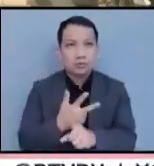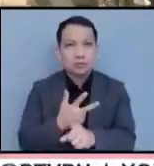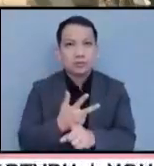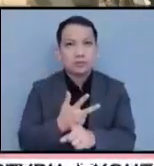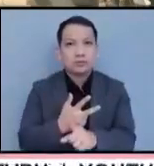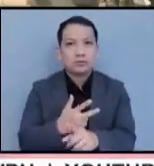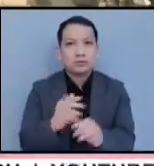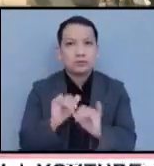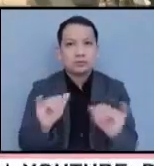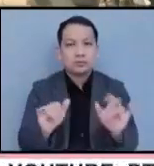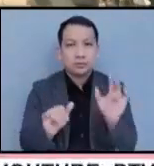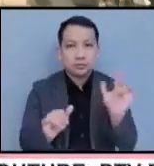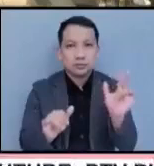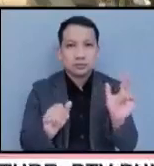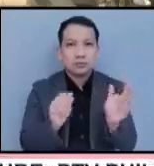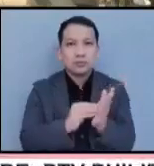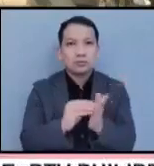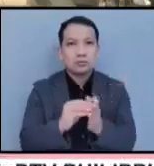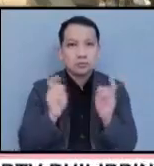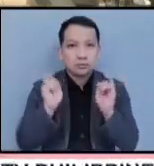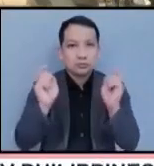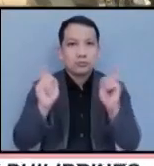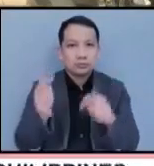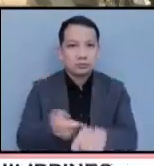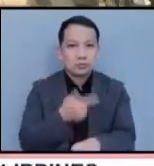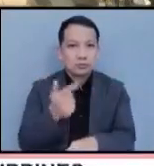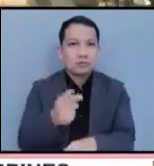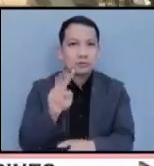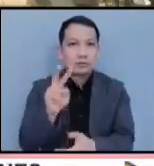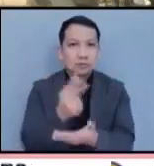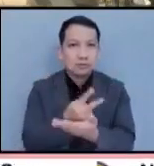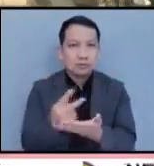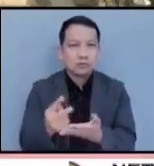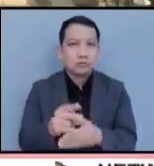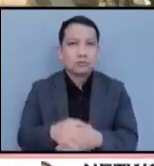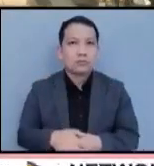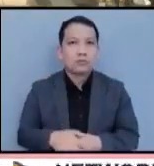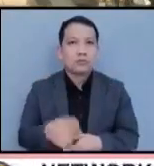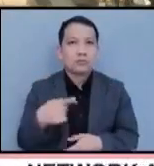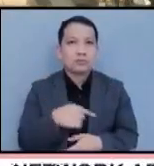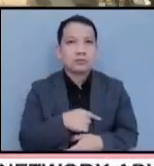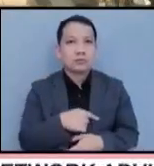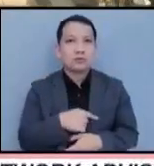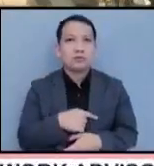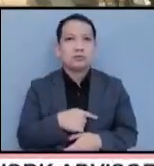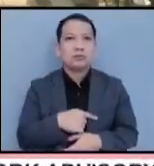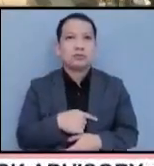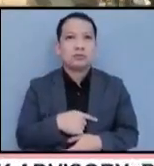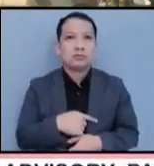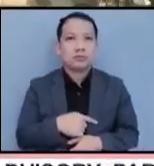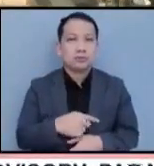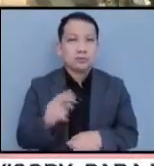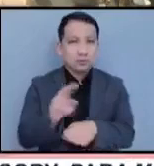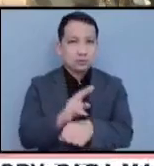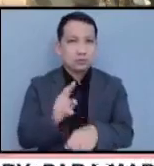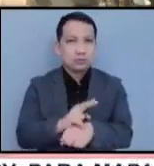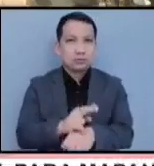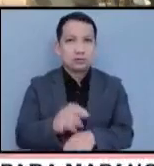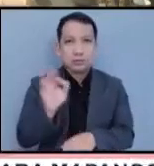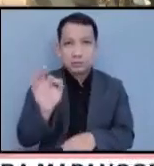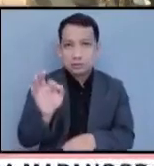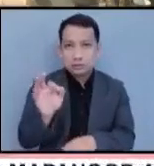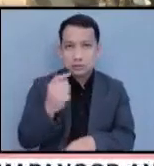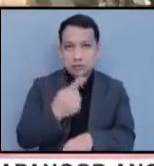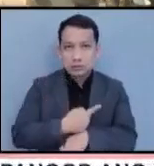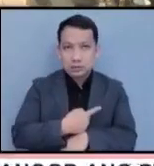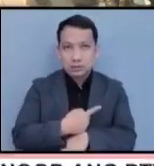quick response fund na tatagal lang ng 2 linggo. We should be using 90 days